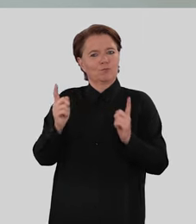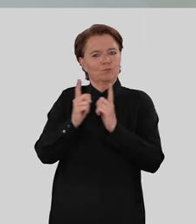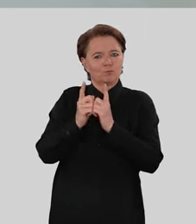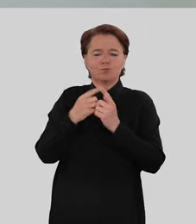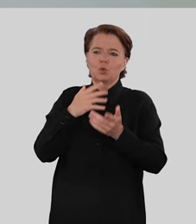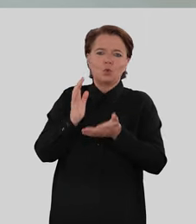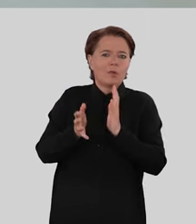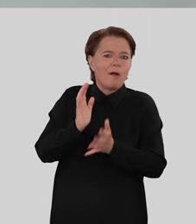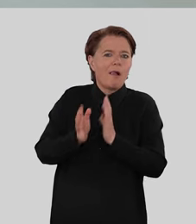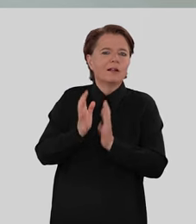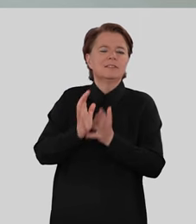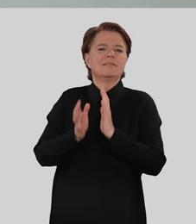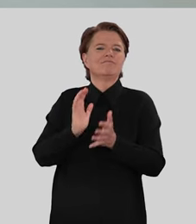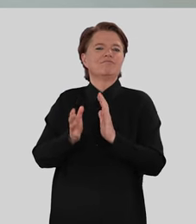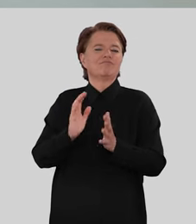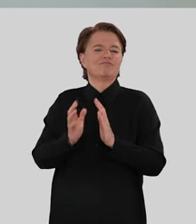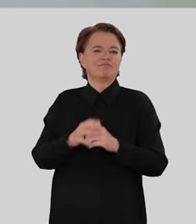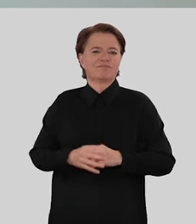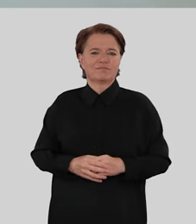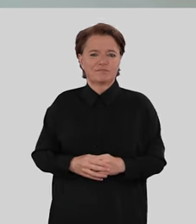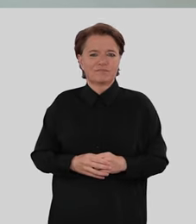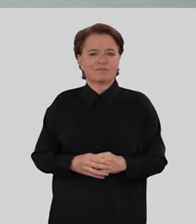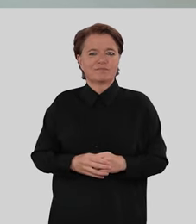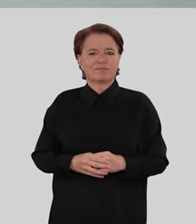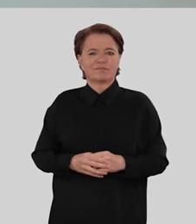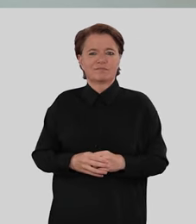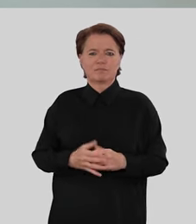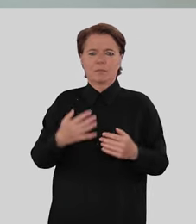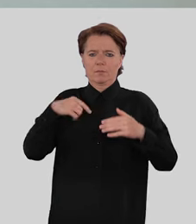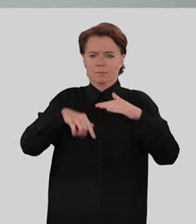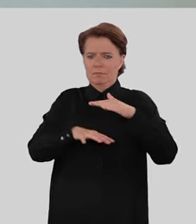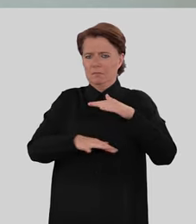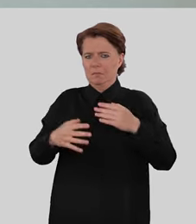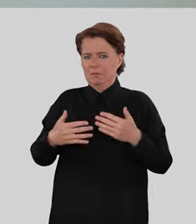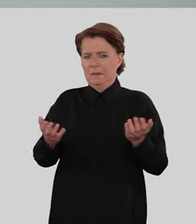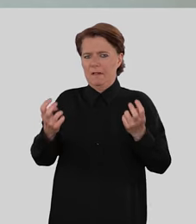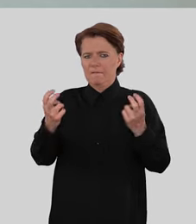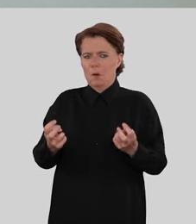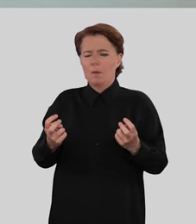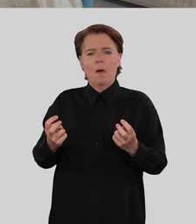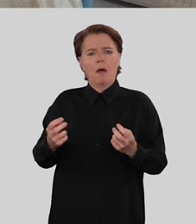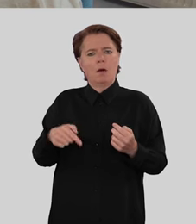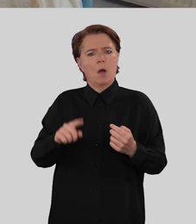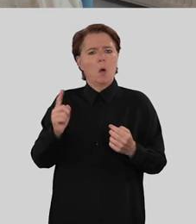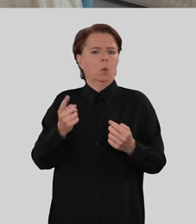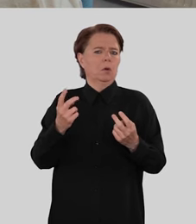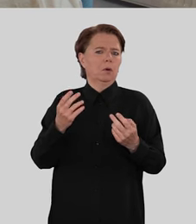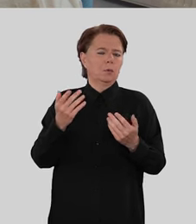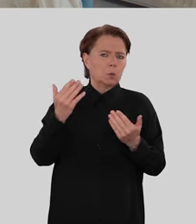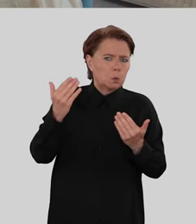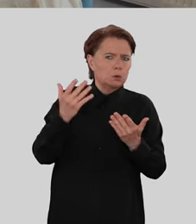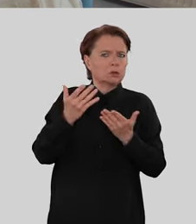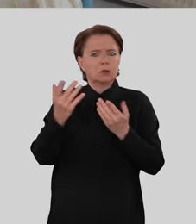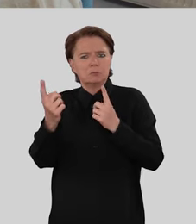Und wir sprechen ab und zu mal mit ihm. Und unter uns wohnt jemand, ja, der grüßt